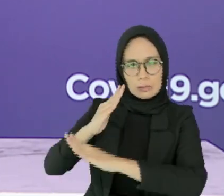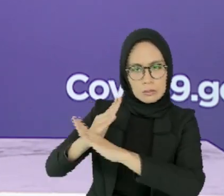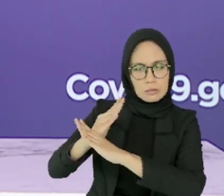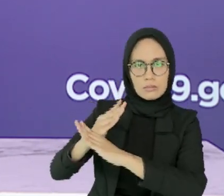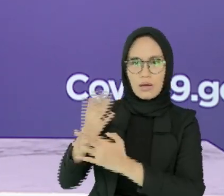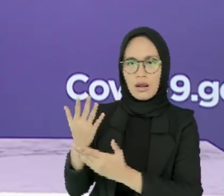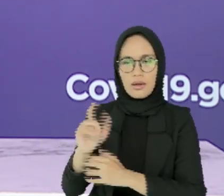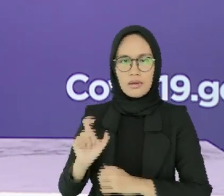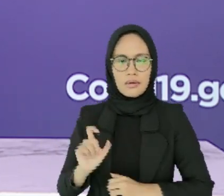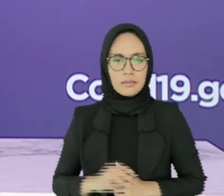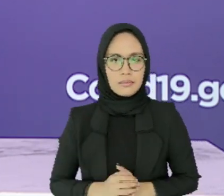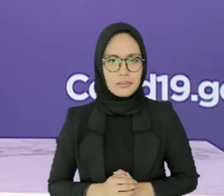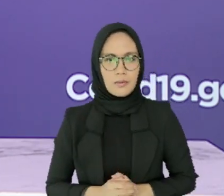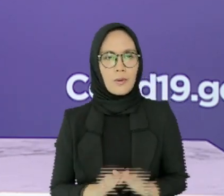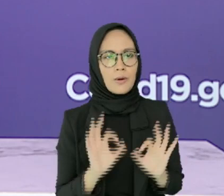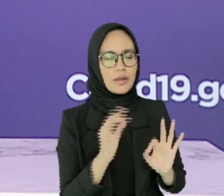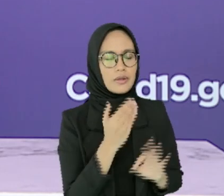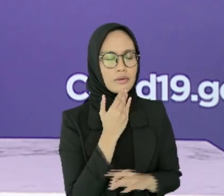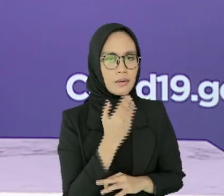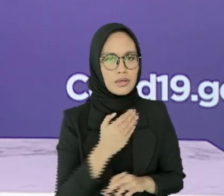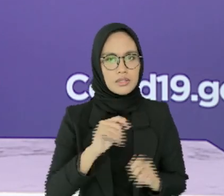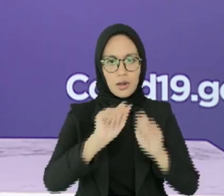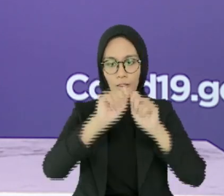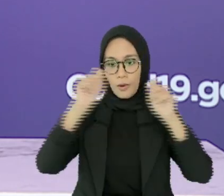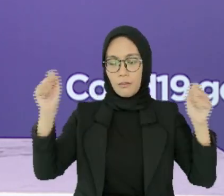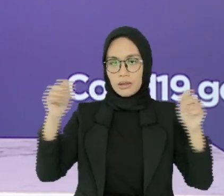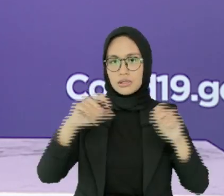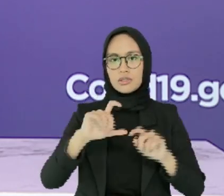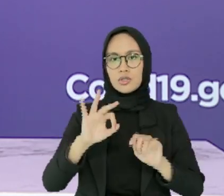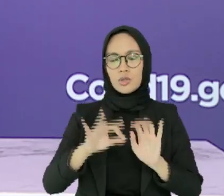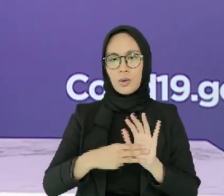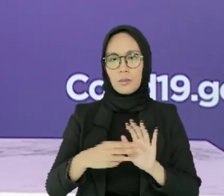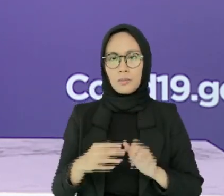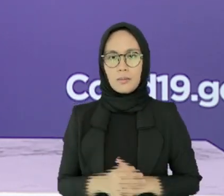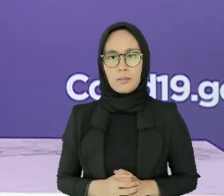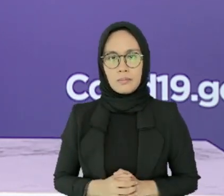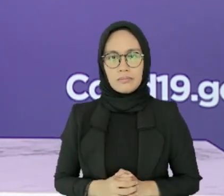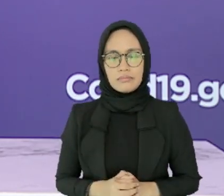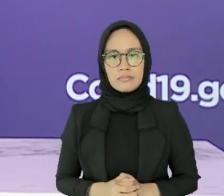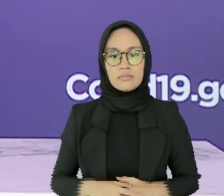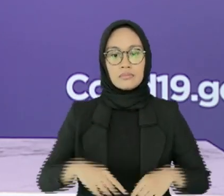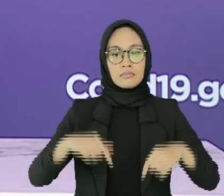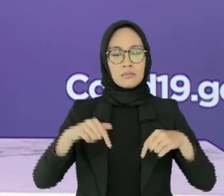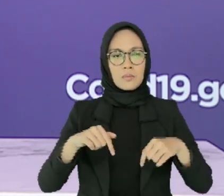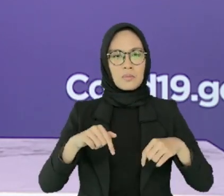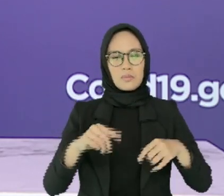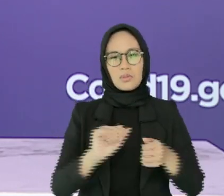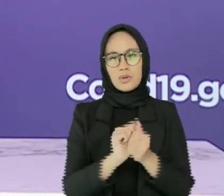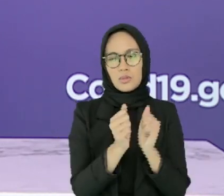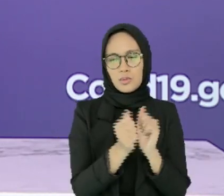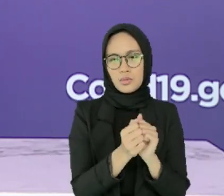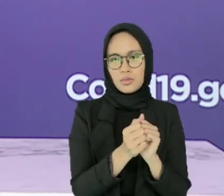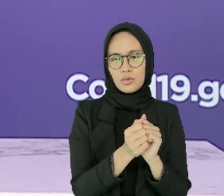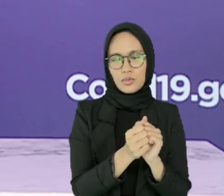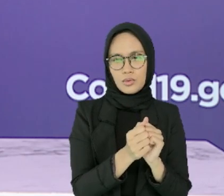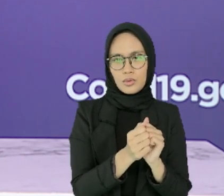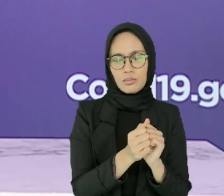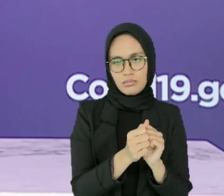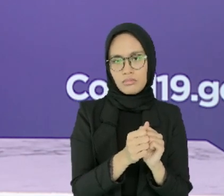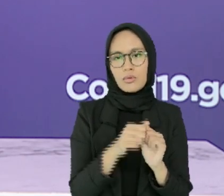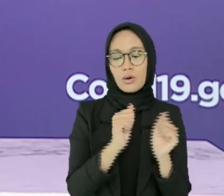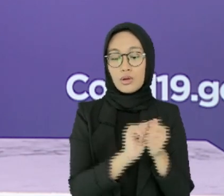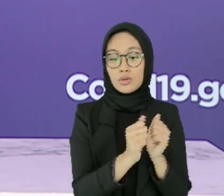Hai terima kasih pada kompas.com Hai penanganan kasus positif yang ditemukan selama perhelatan Pon